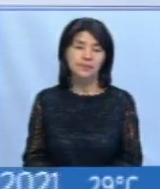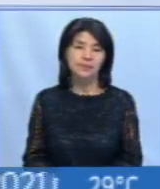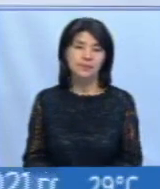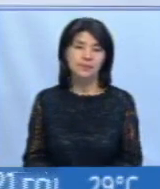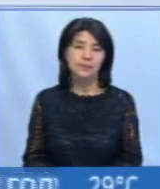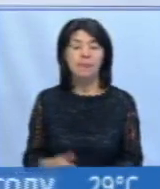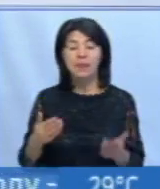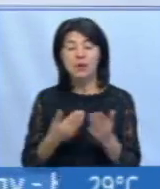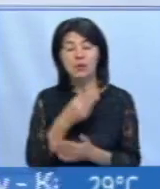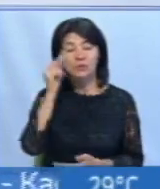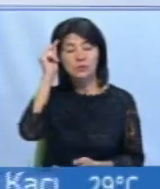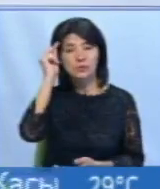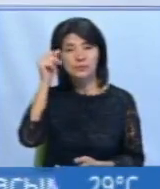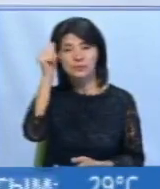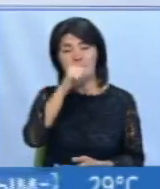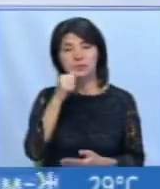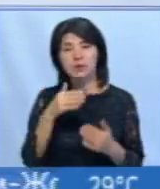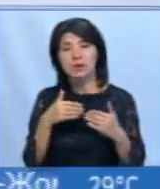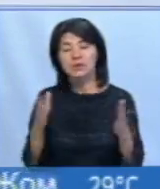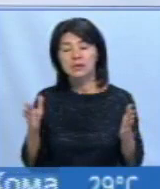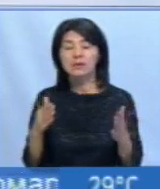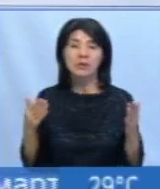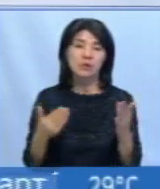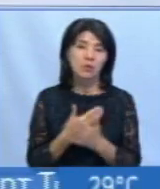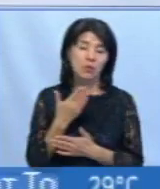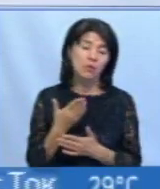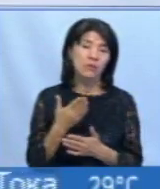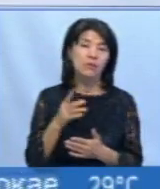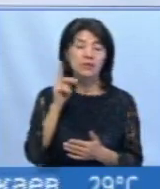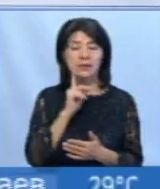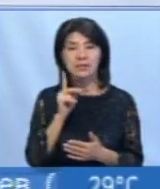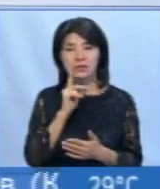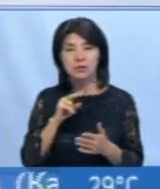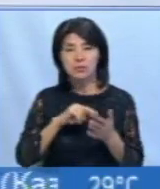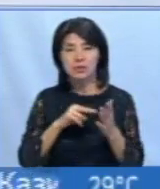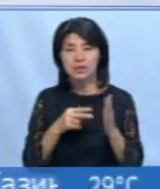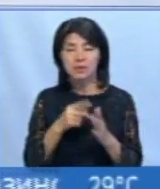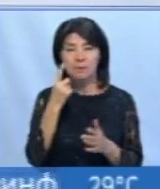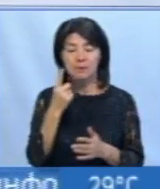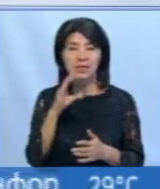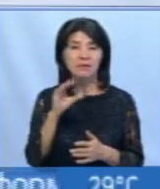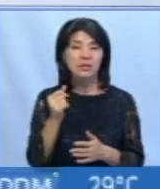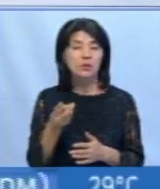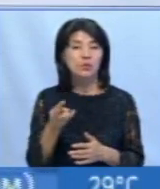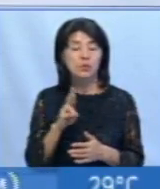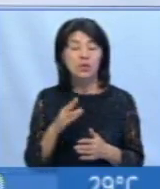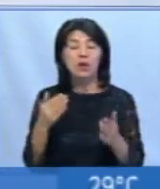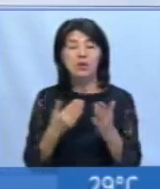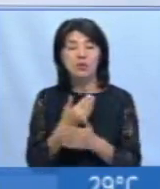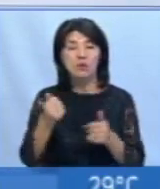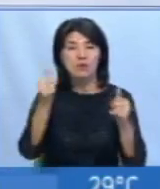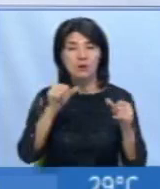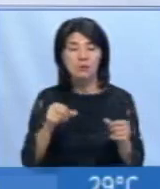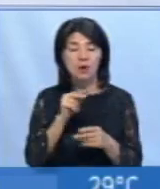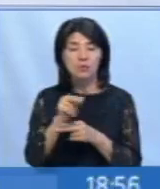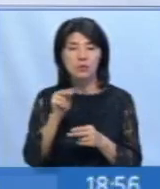Новый учебный год открывает и наш новый телевизионный сезон программы «Первая студия». О новом формате обучения школьников